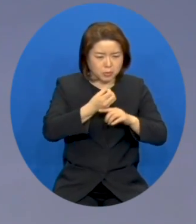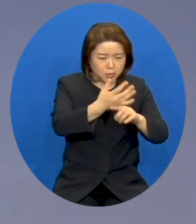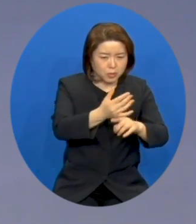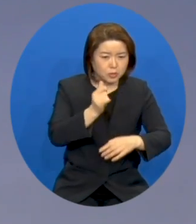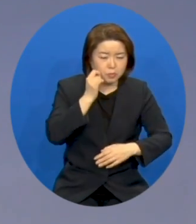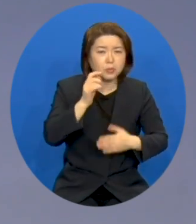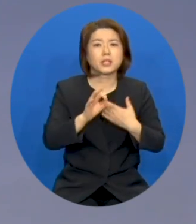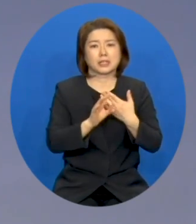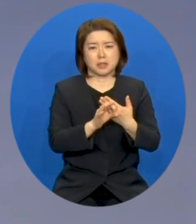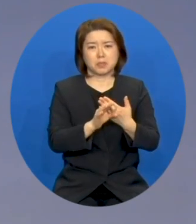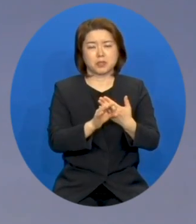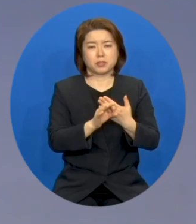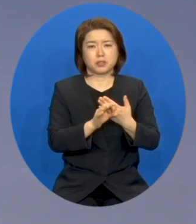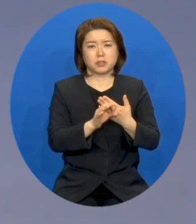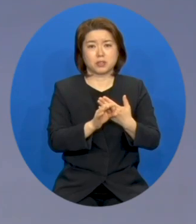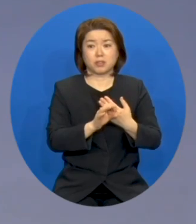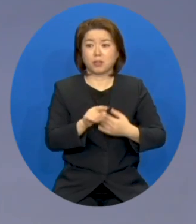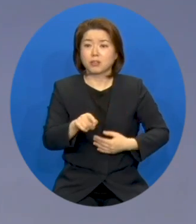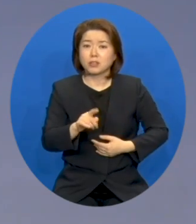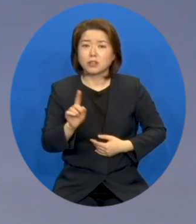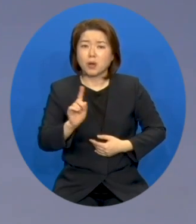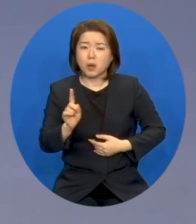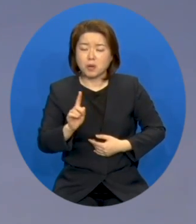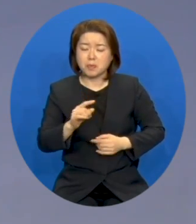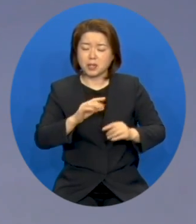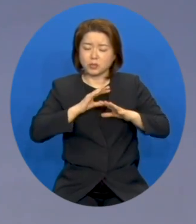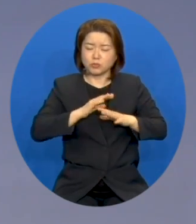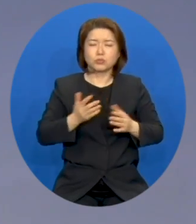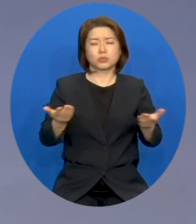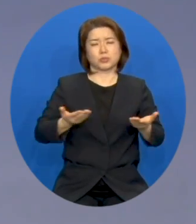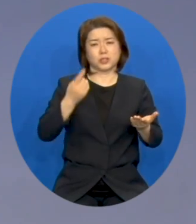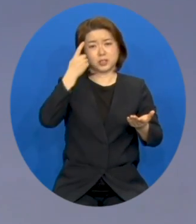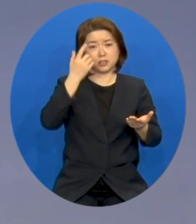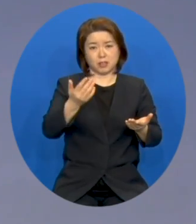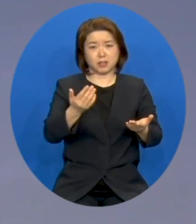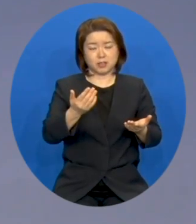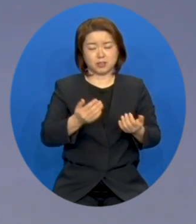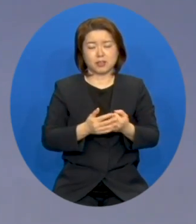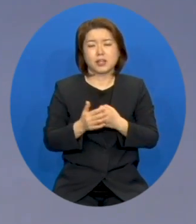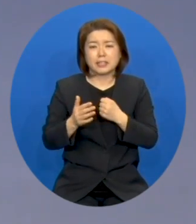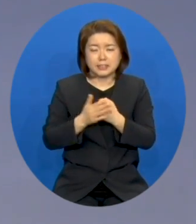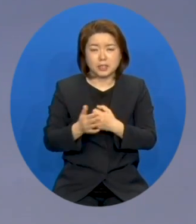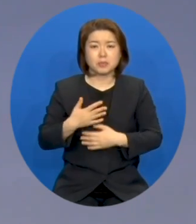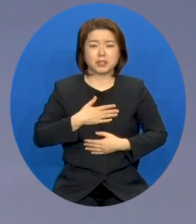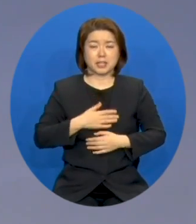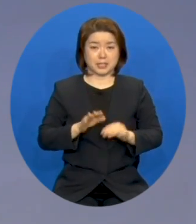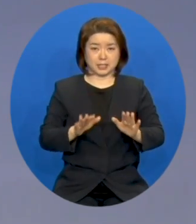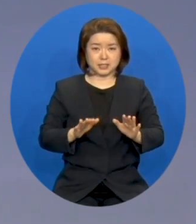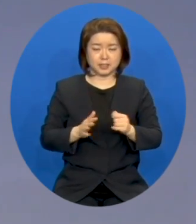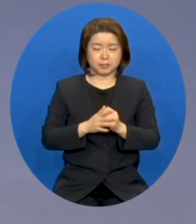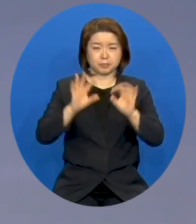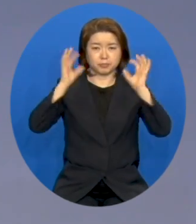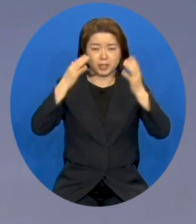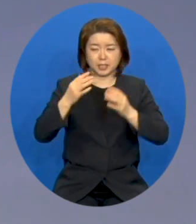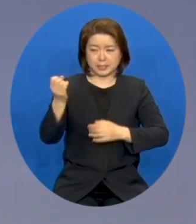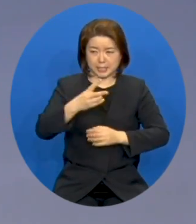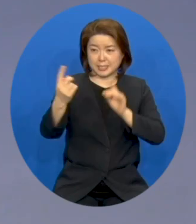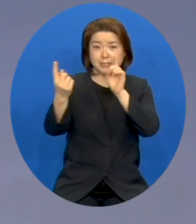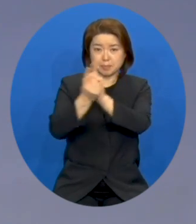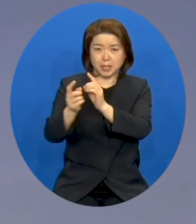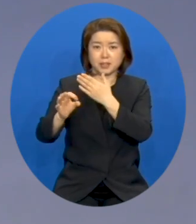못했다면, 그렇다면 얼마나 두려운 일인가. 그래서 내가 이제 아이들을